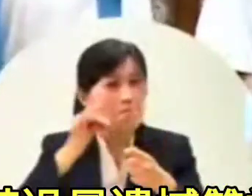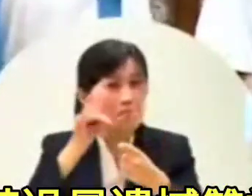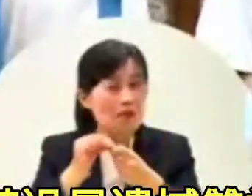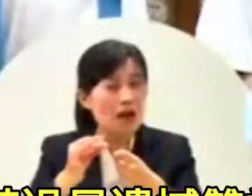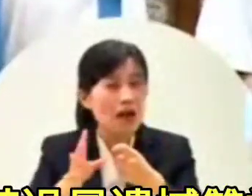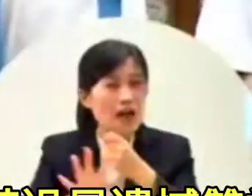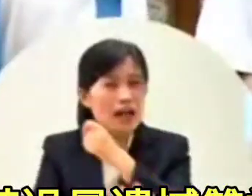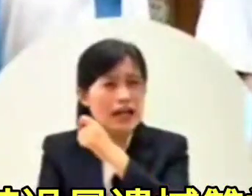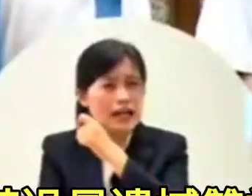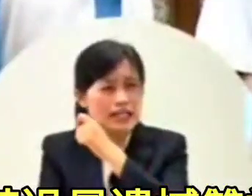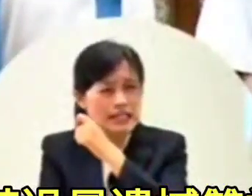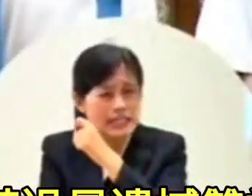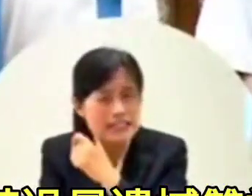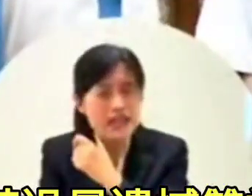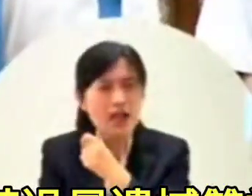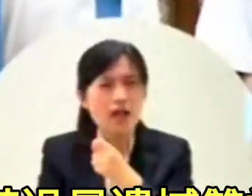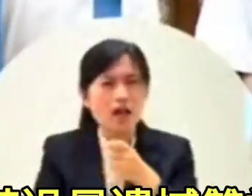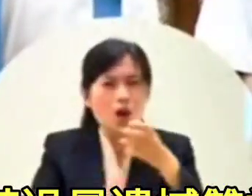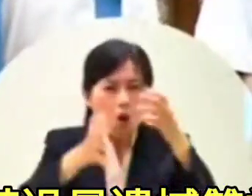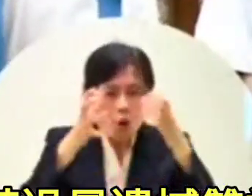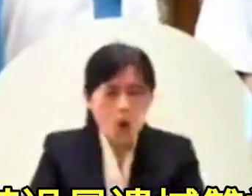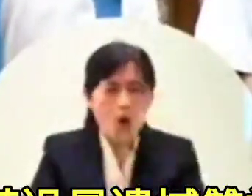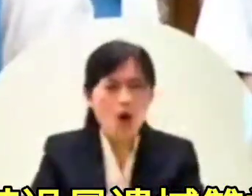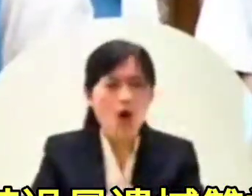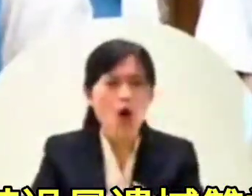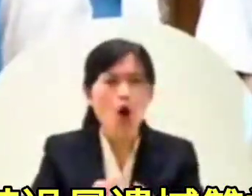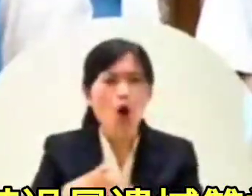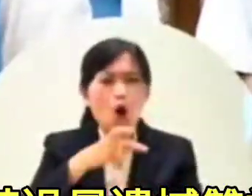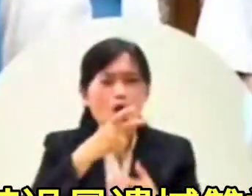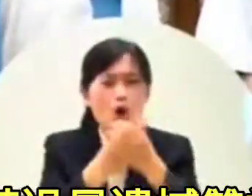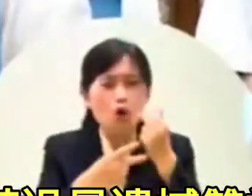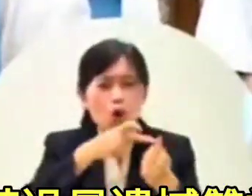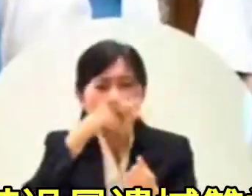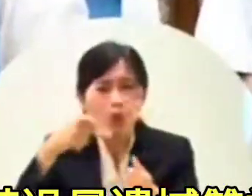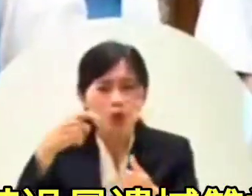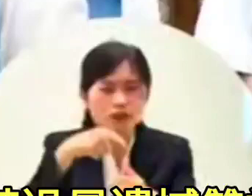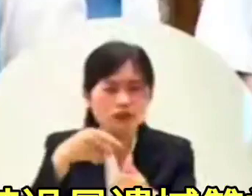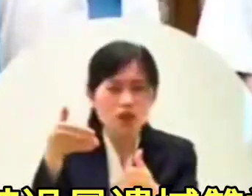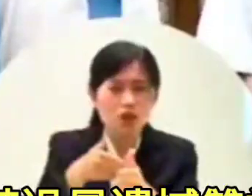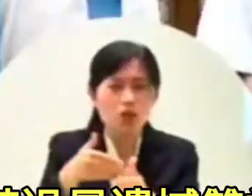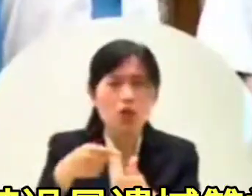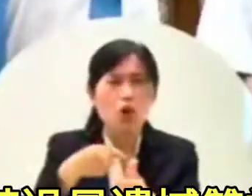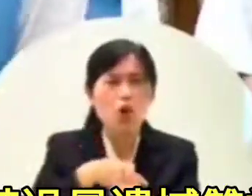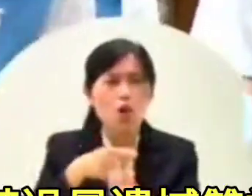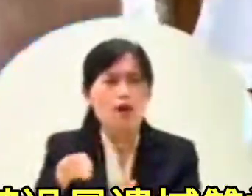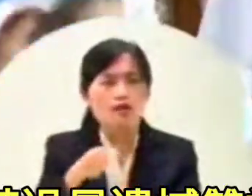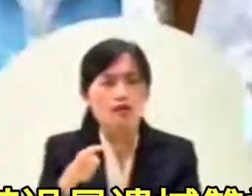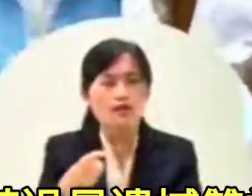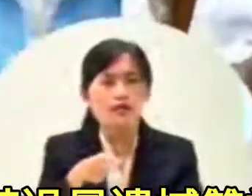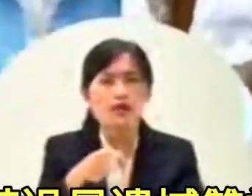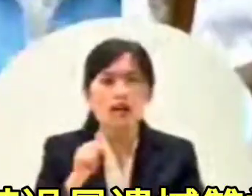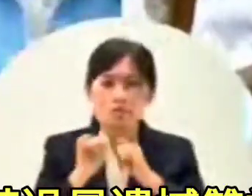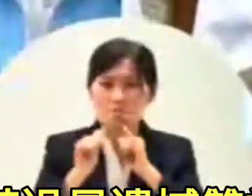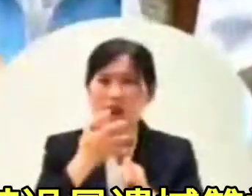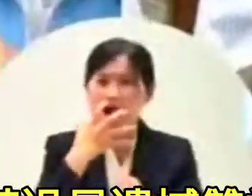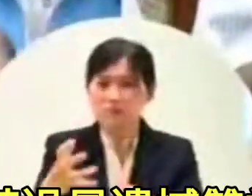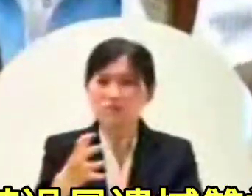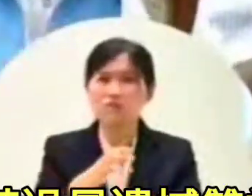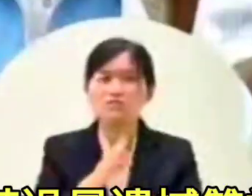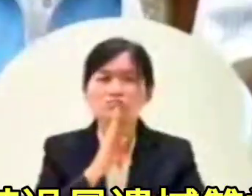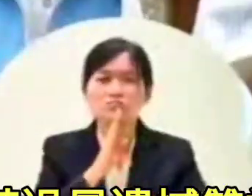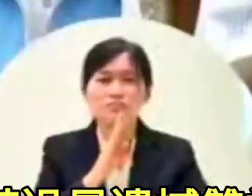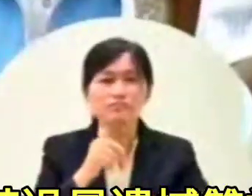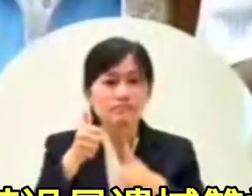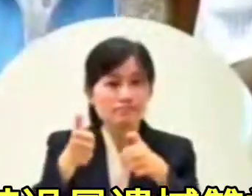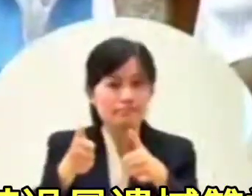化的双语教育，如果被取消，这会是高雄市市民重大的损失。谢谢。 好，谢谢市长哈，